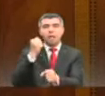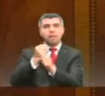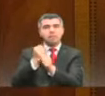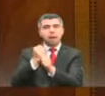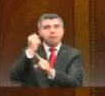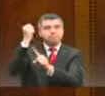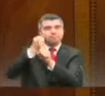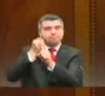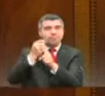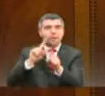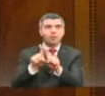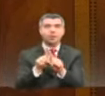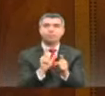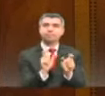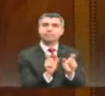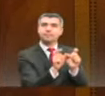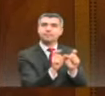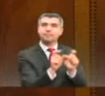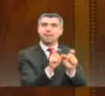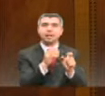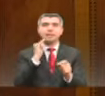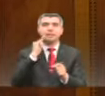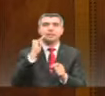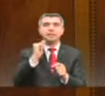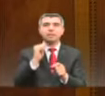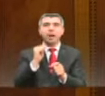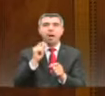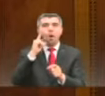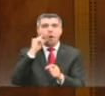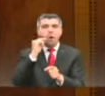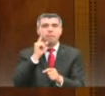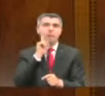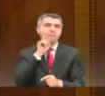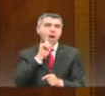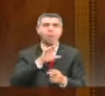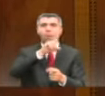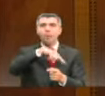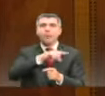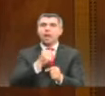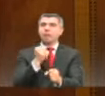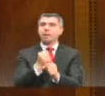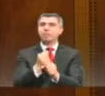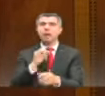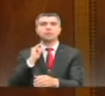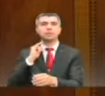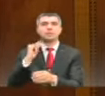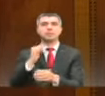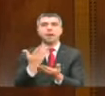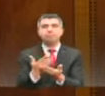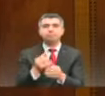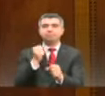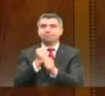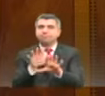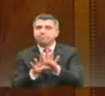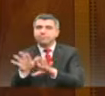وروح التفاني والتضحية التي ما فتأ رجالها ونساؤها يبرهنون عليها في مزاولة